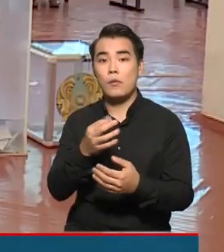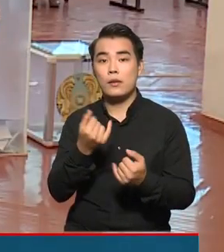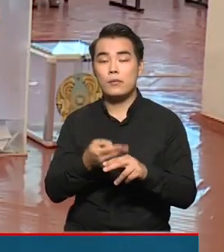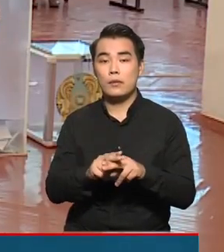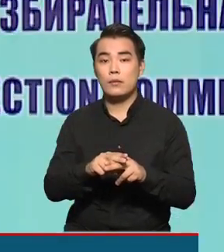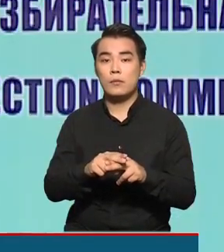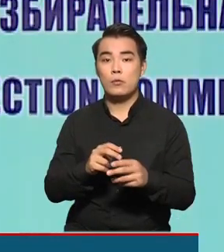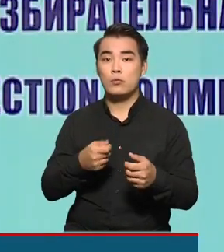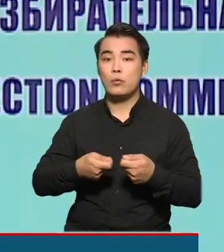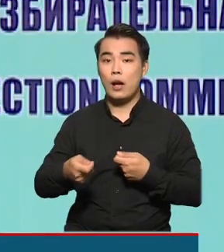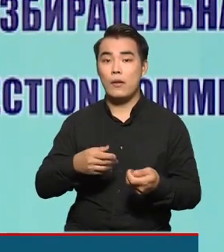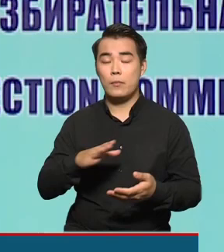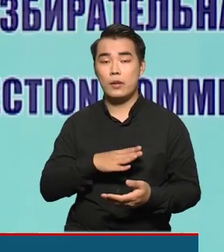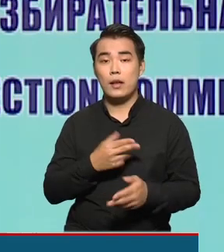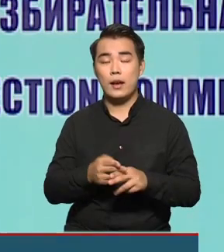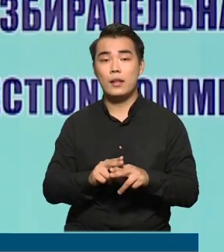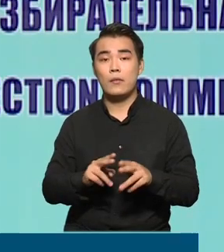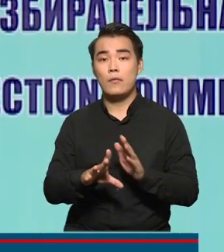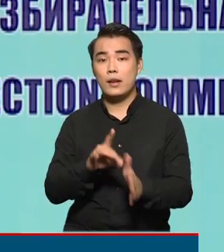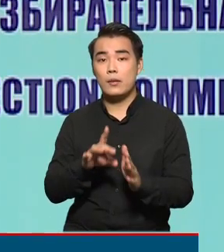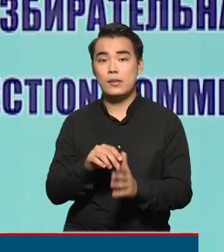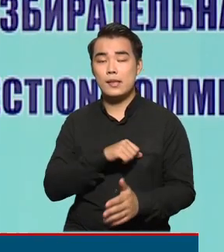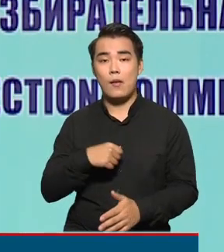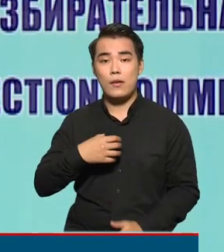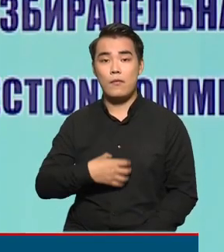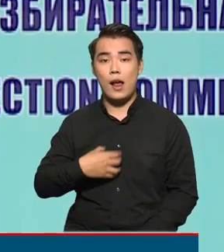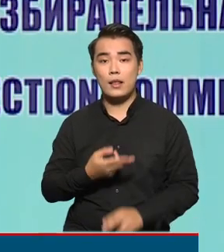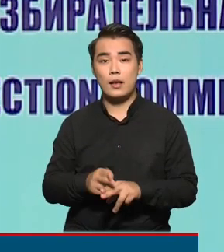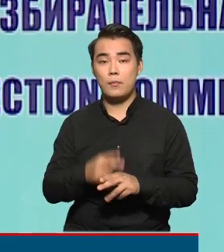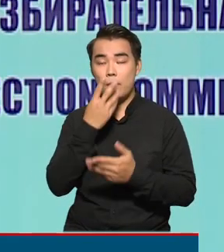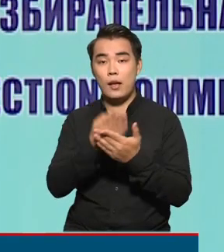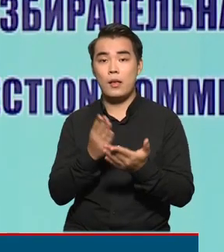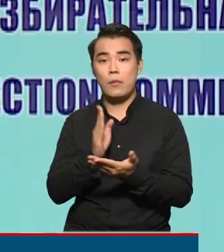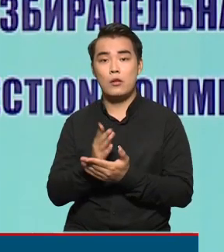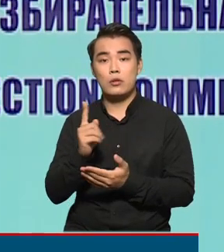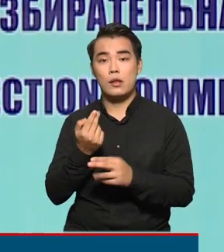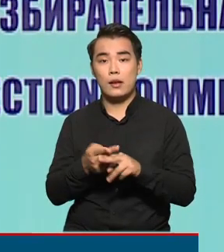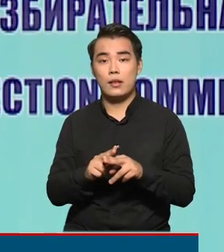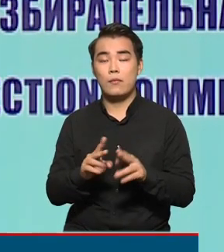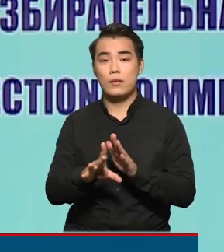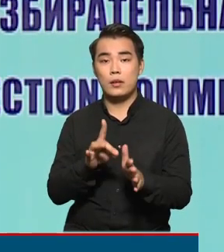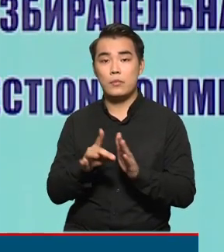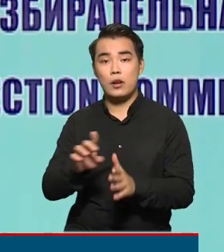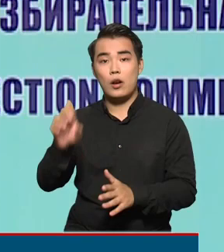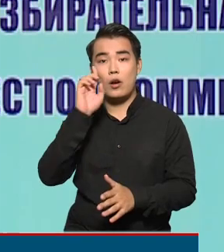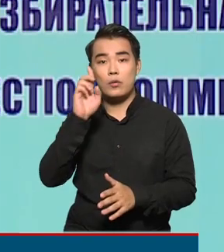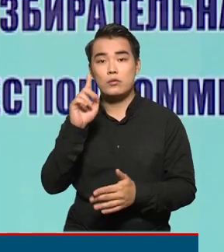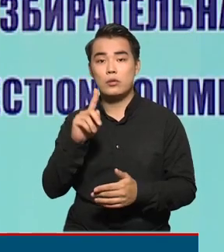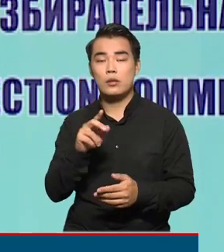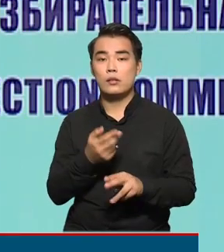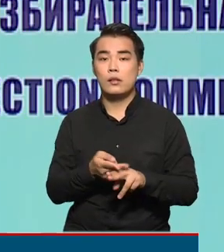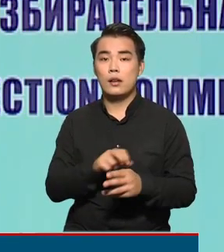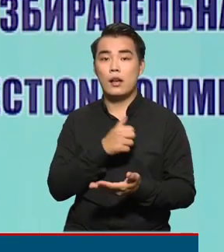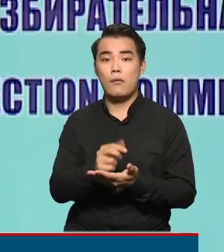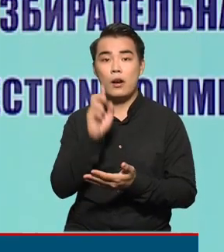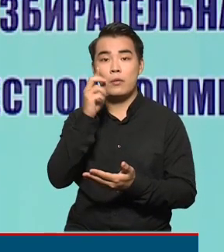ұстаған. Бұл сайлаудың өте маңызы зор. Өткені бұл сайлау елімізде ел президентінің